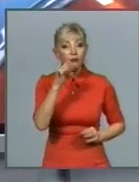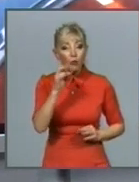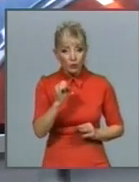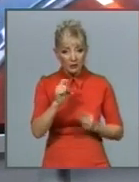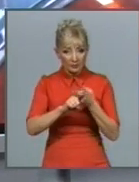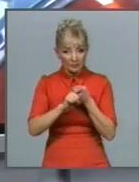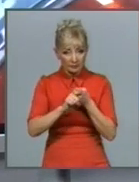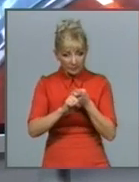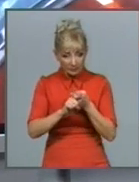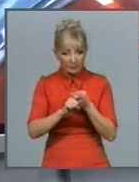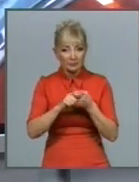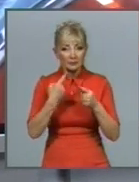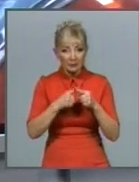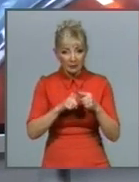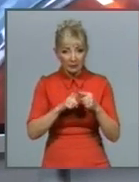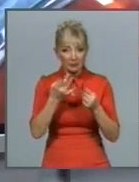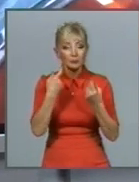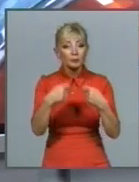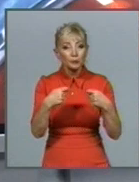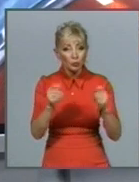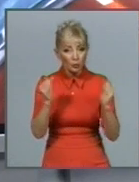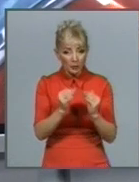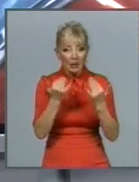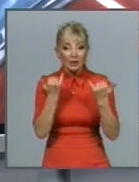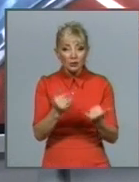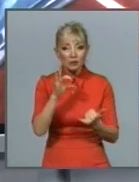і їхній продаж, і використання в медзакладах. Наразі від